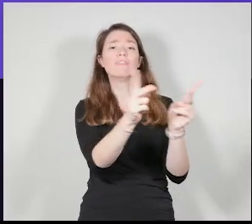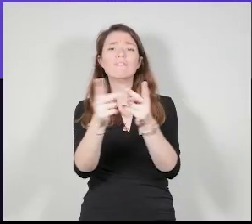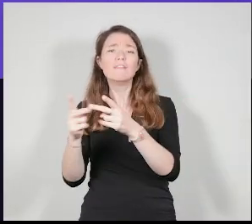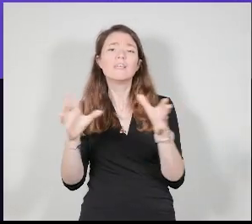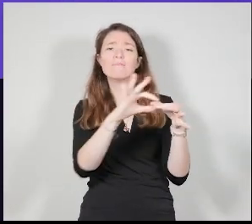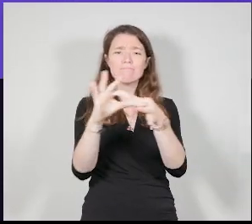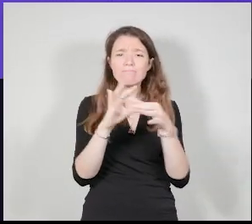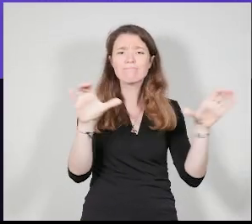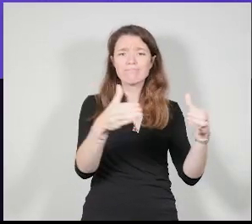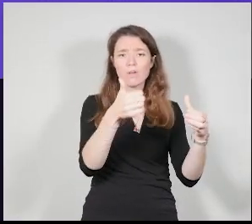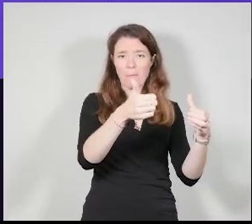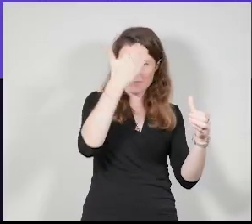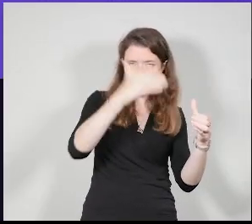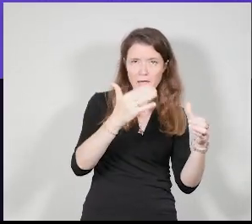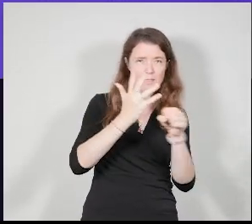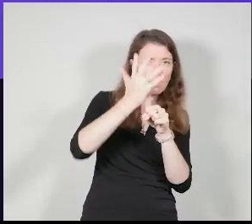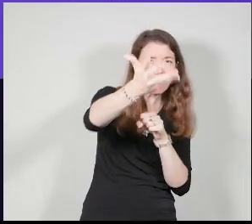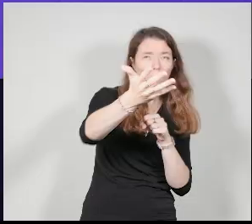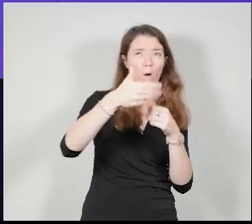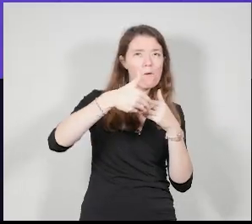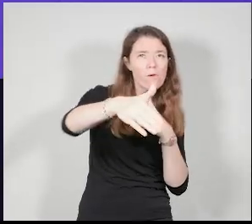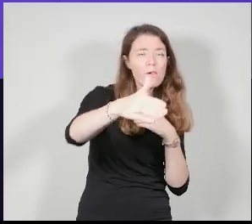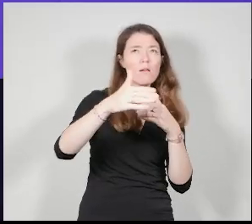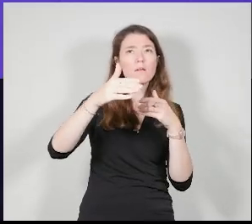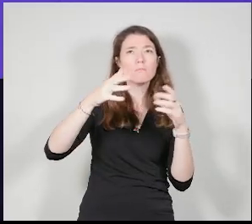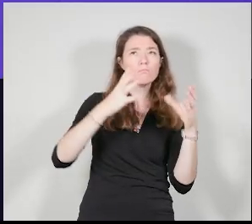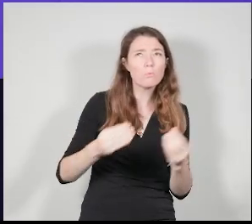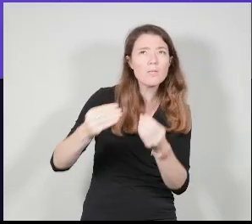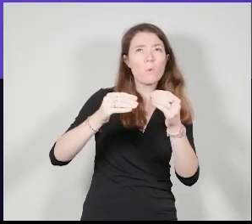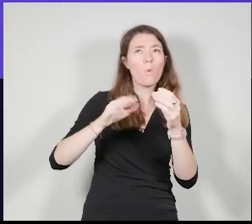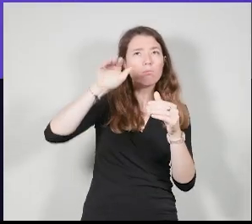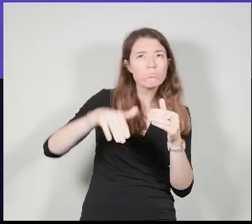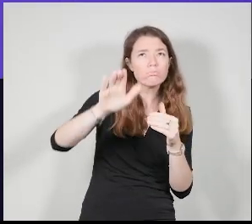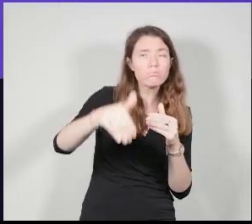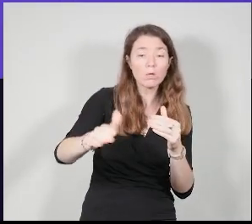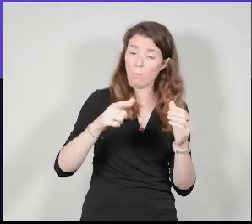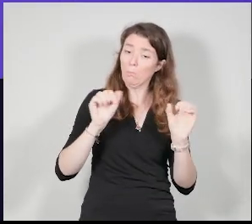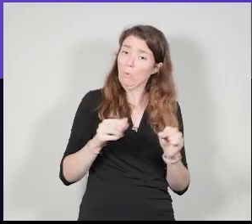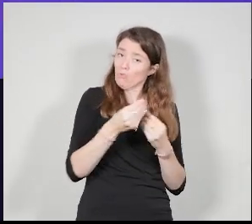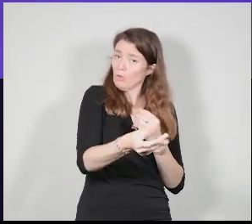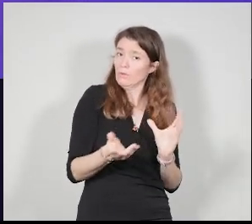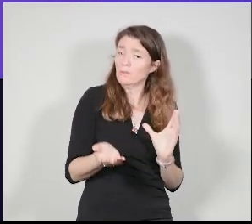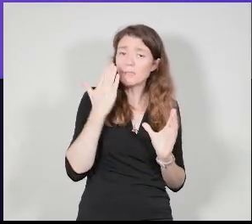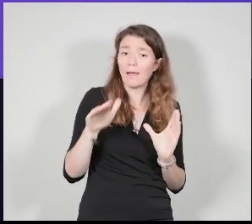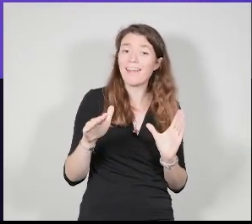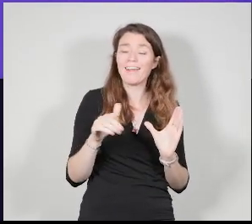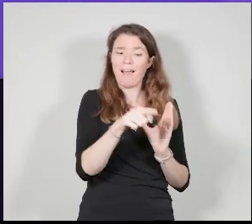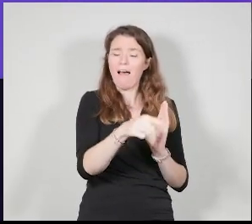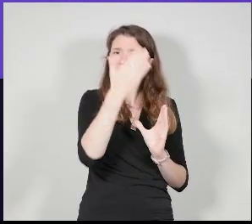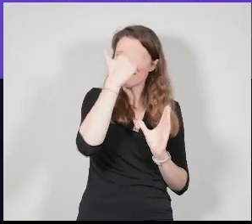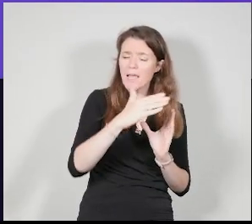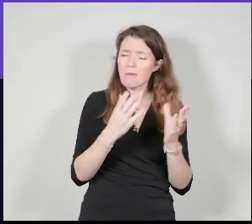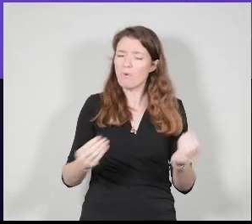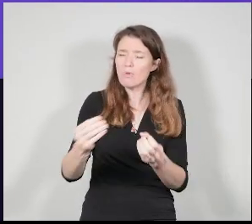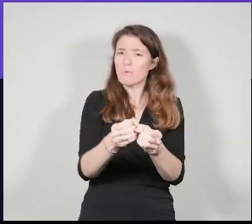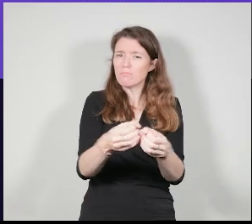elle sait, à horizon 5 ans, un peu dans les projections démographiques, et ça on est capable de le faire, quelle